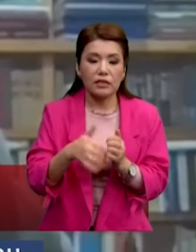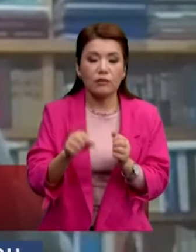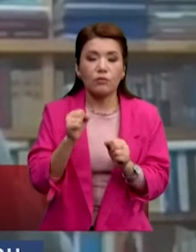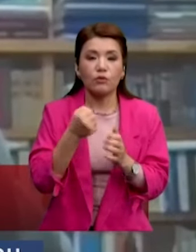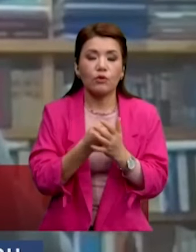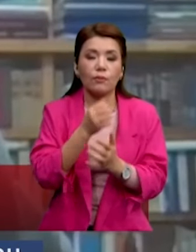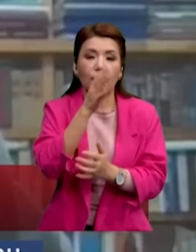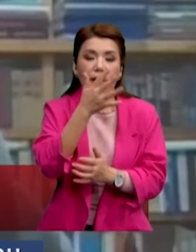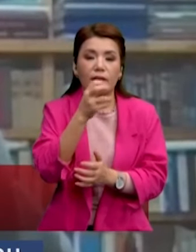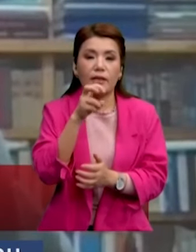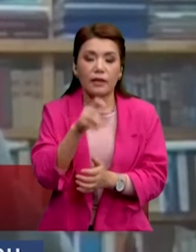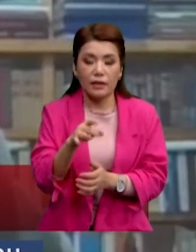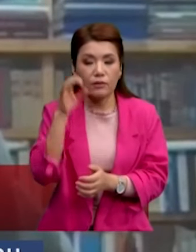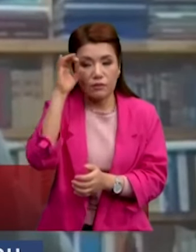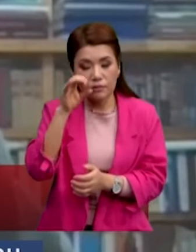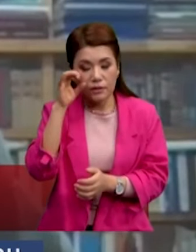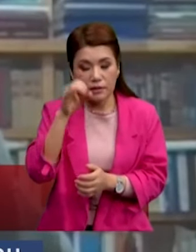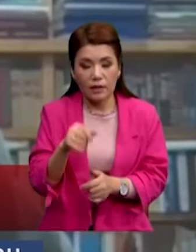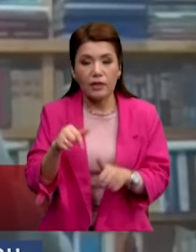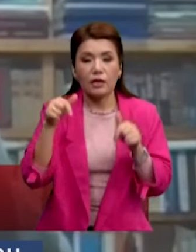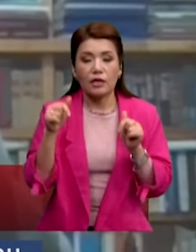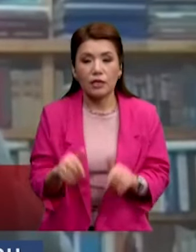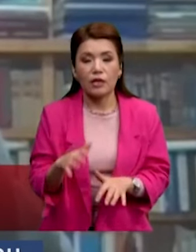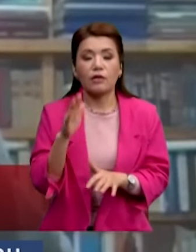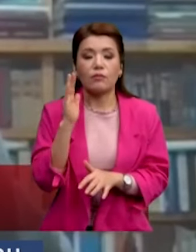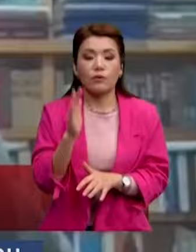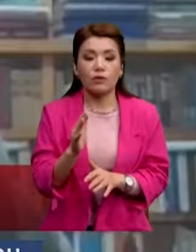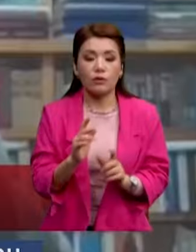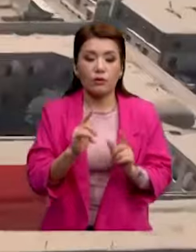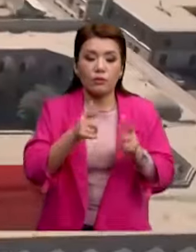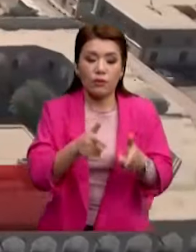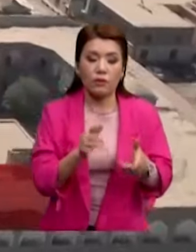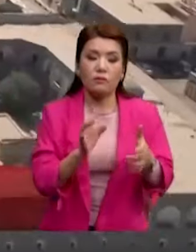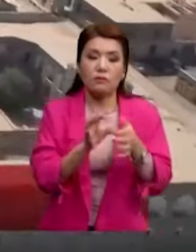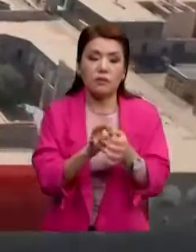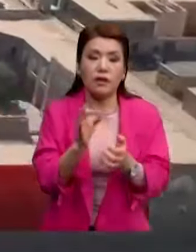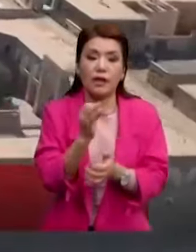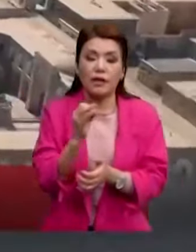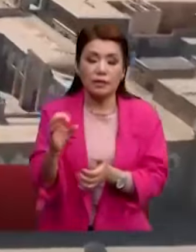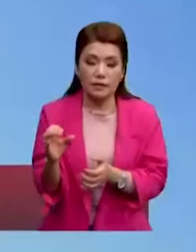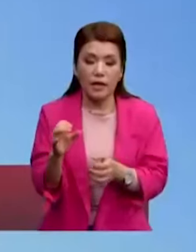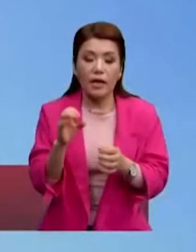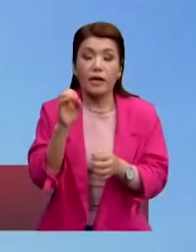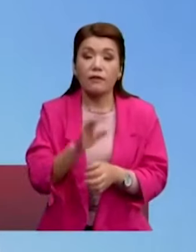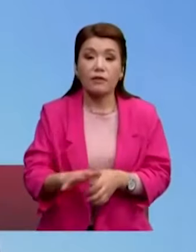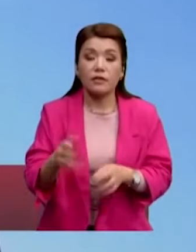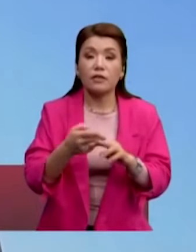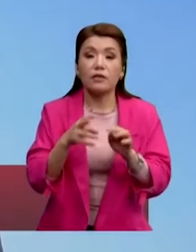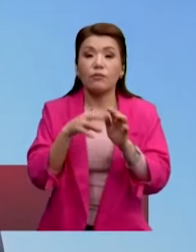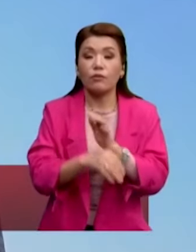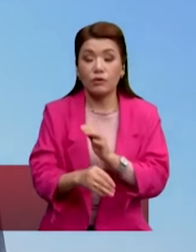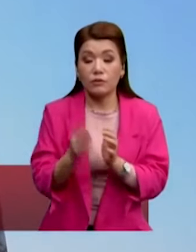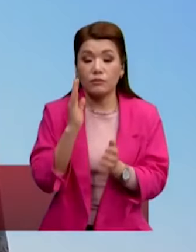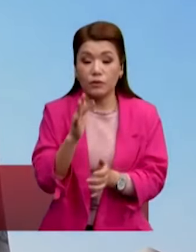до 5 лет Узбекистан, я думаю, примет решение о вступлении в ЕАЭС. Өзбекстан еуразиялық бестіктің қатарына